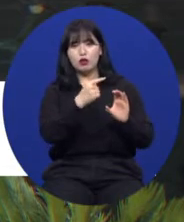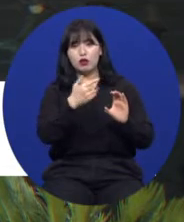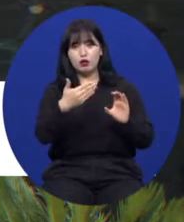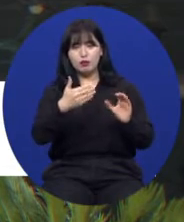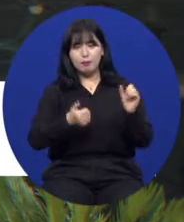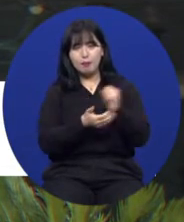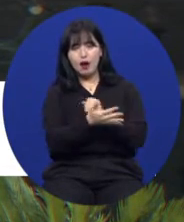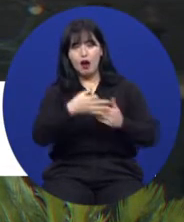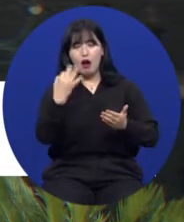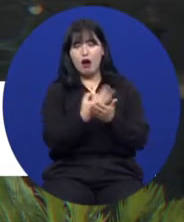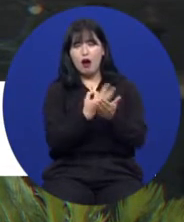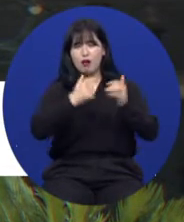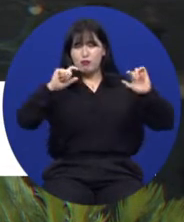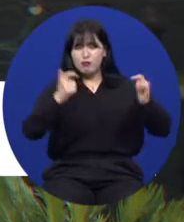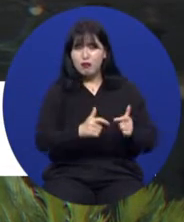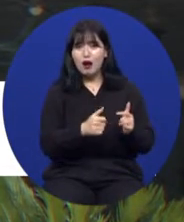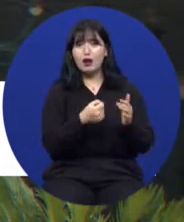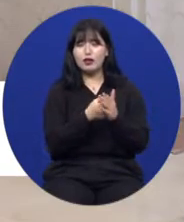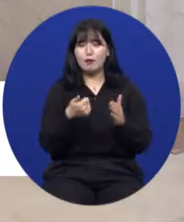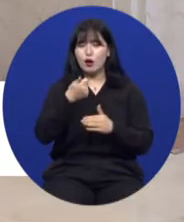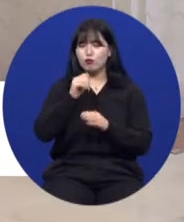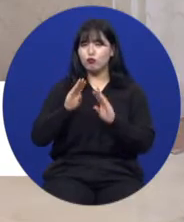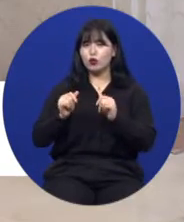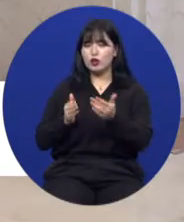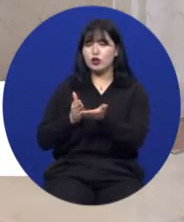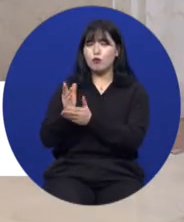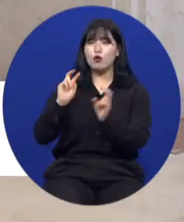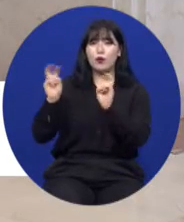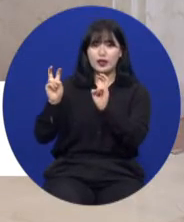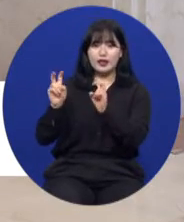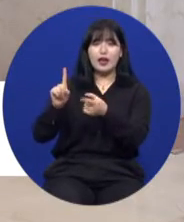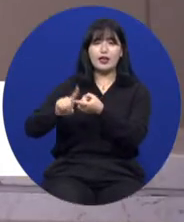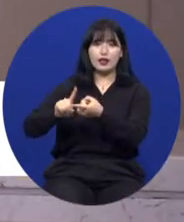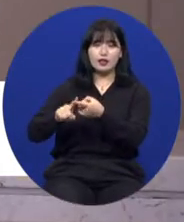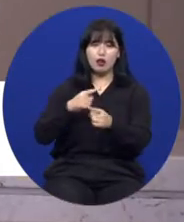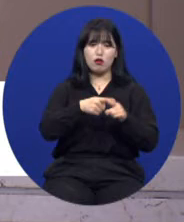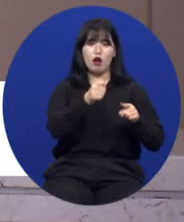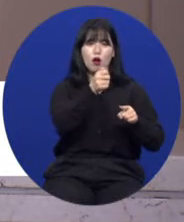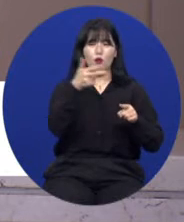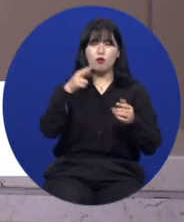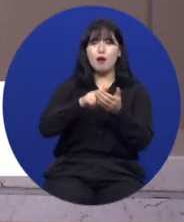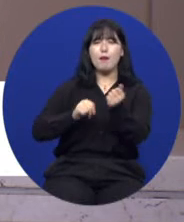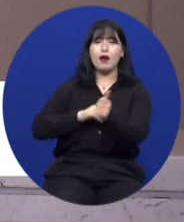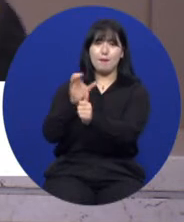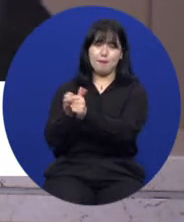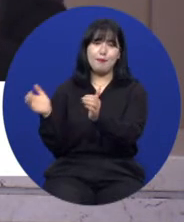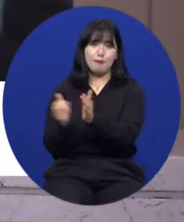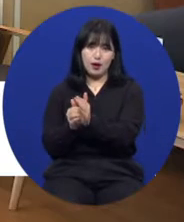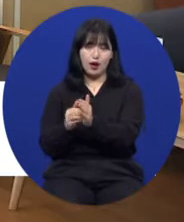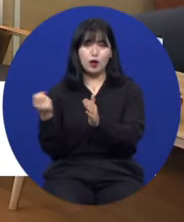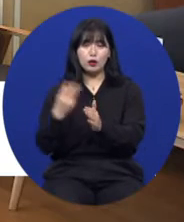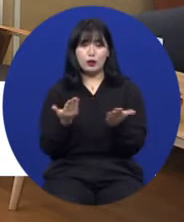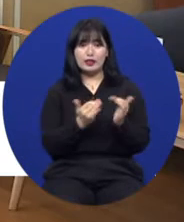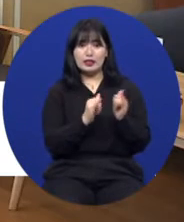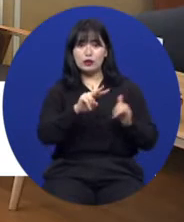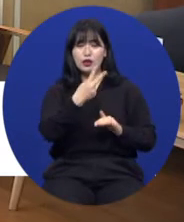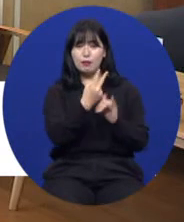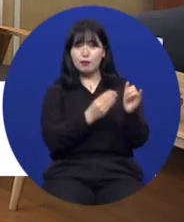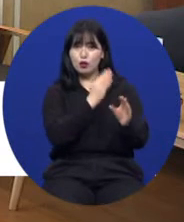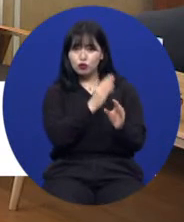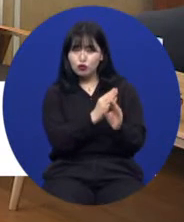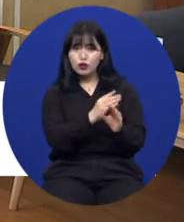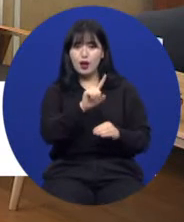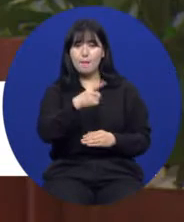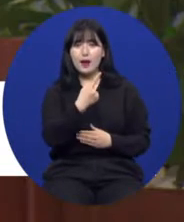급감해 부동산 전문 자산 운영 회사의 제주 카르텔 매각 절차를 마무리 했으며 직원 200여명 중